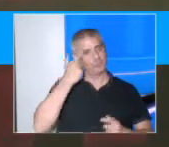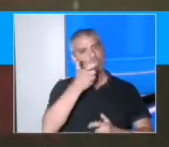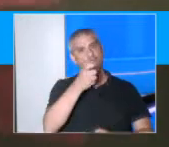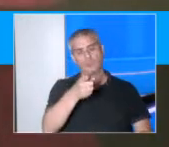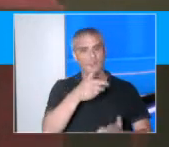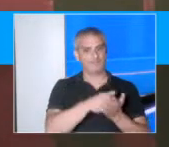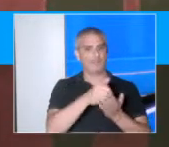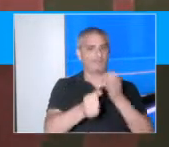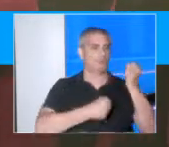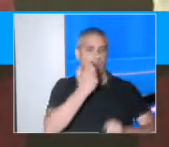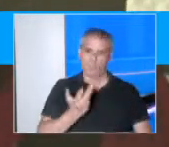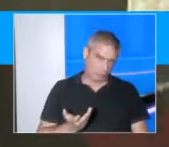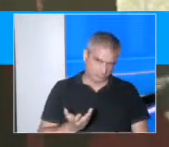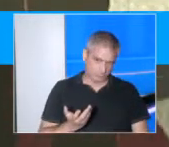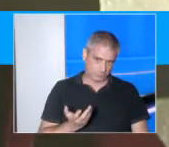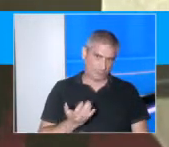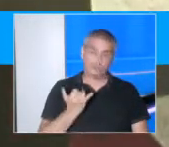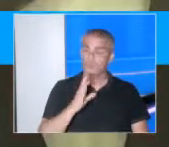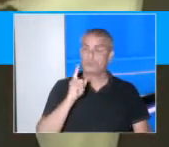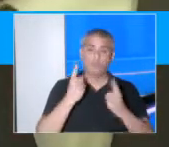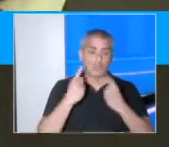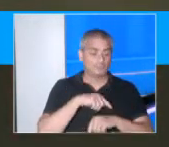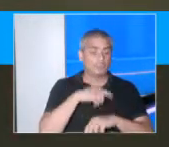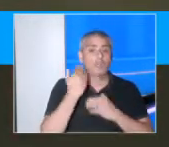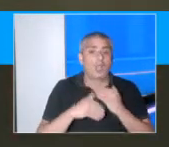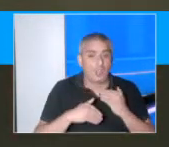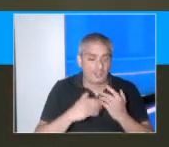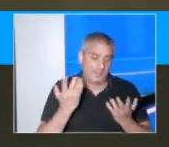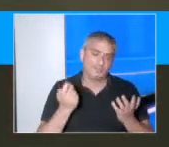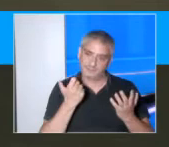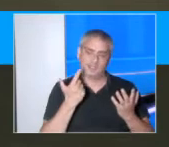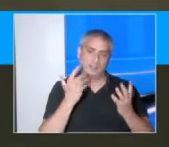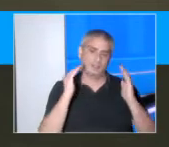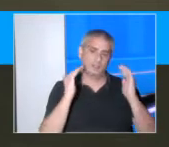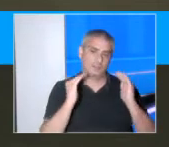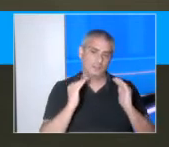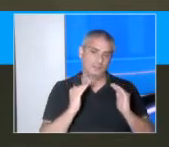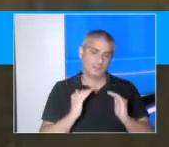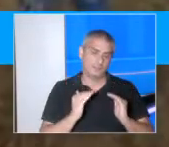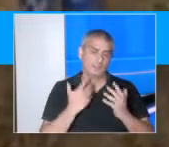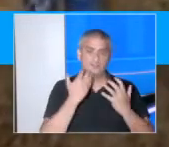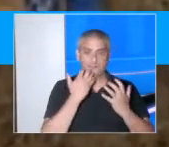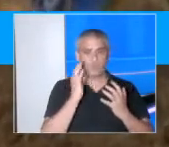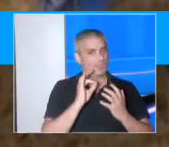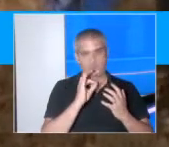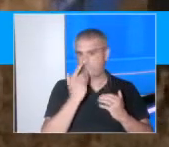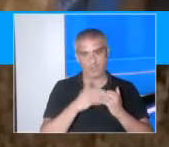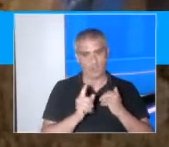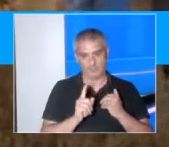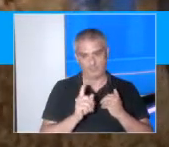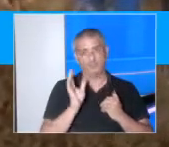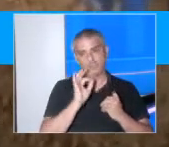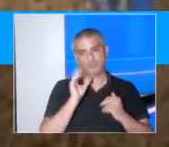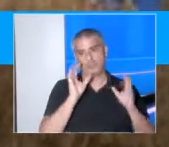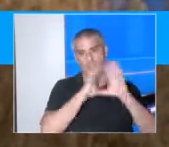עליך ואתה ממשיך לרוץ. עכשיו מה שקורה בשעה האחרונה, העסק קצת מתחיל לדוח, הסיפור עדיין לא הסתיים, כי יש